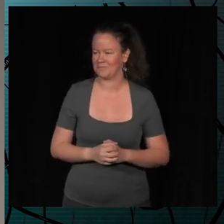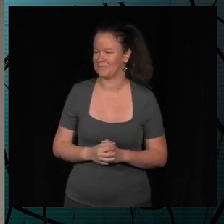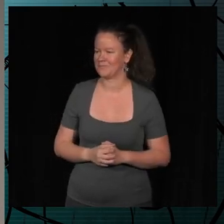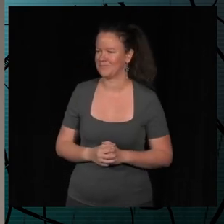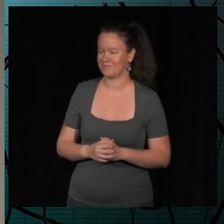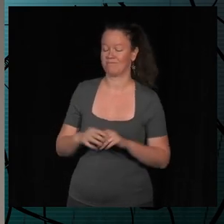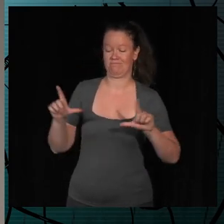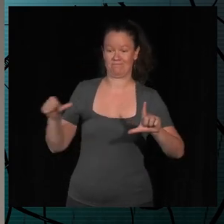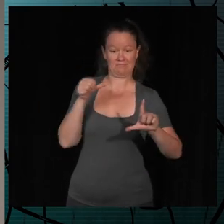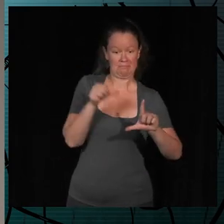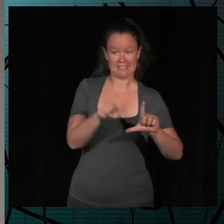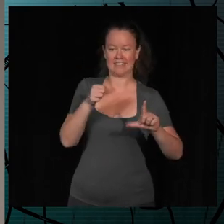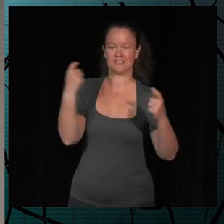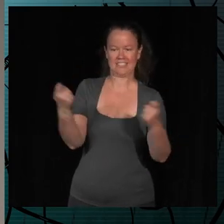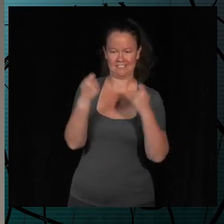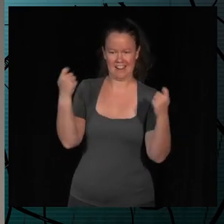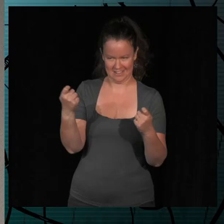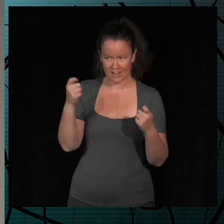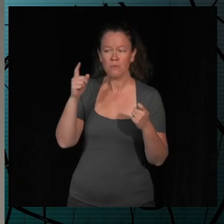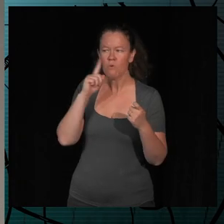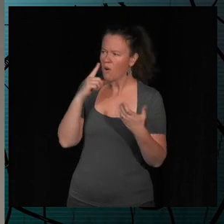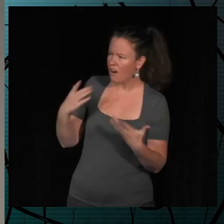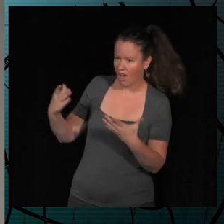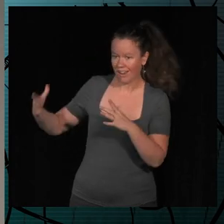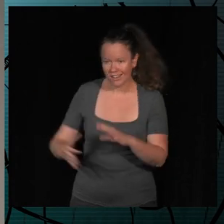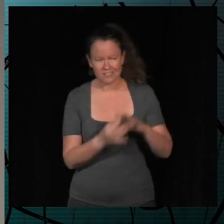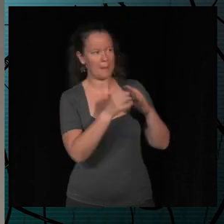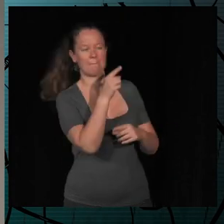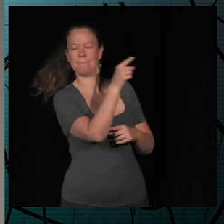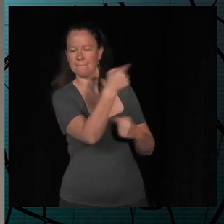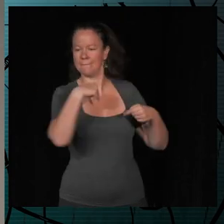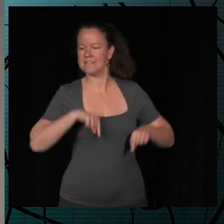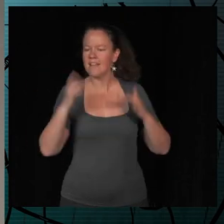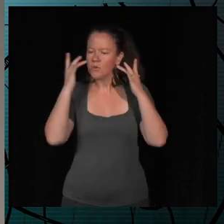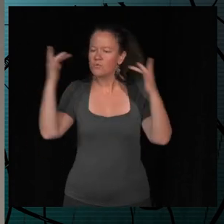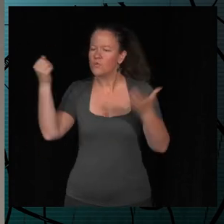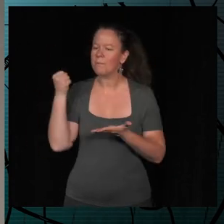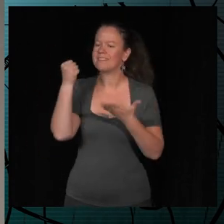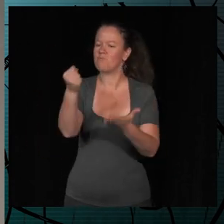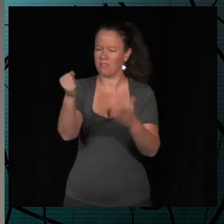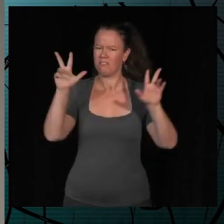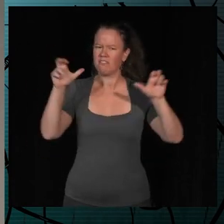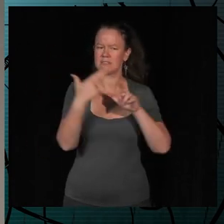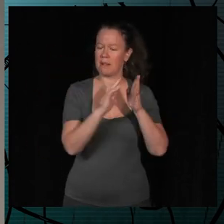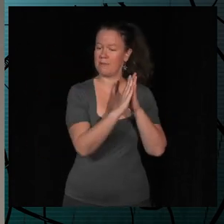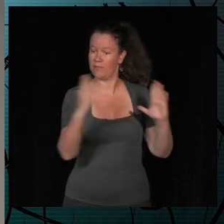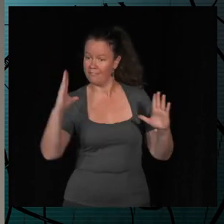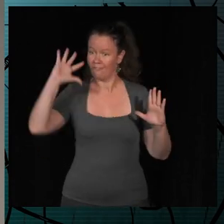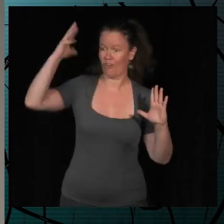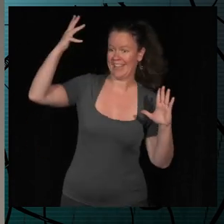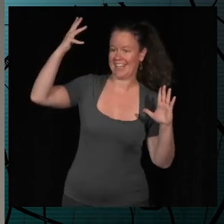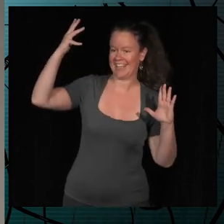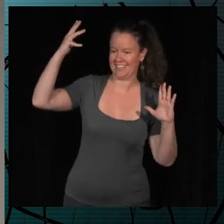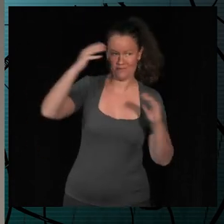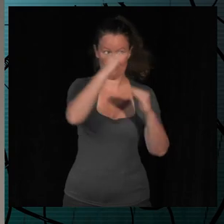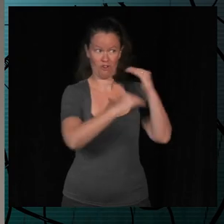dans la manifestation nationale portée par le ministère de la Culture et du Patrimoine biblie en folie et nous sommes vraiment ravis